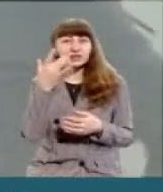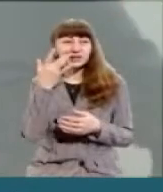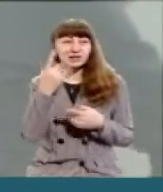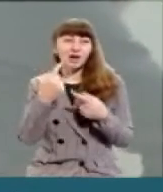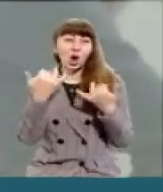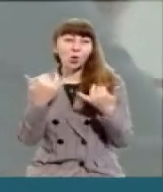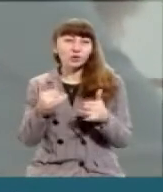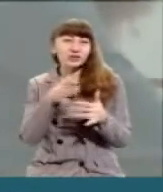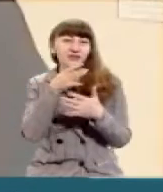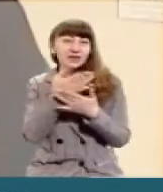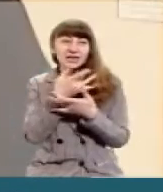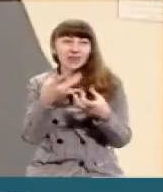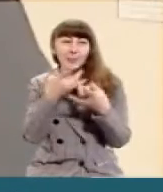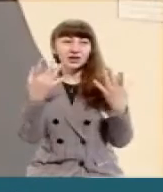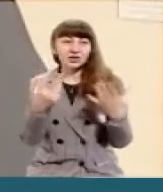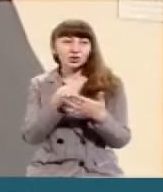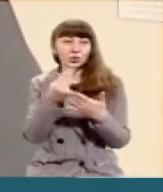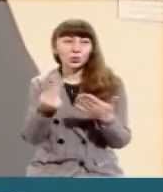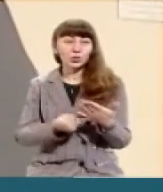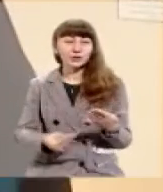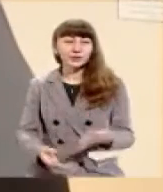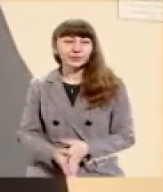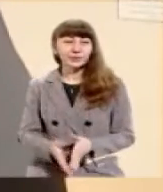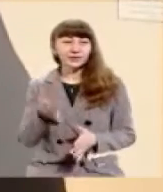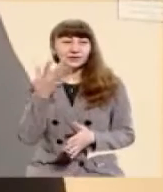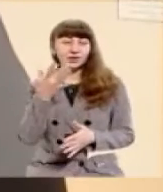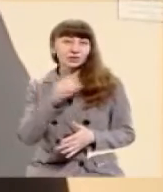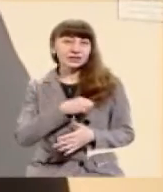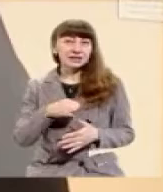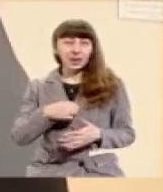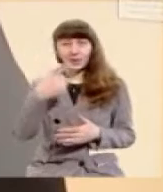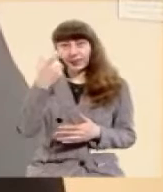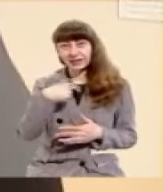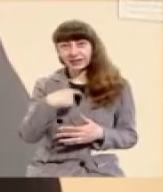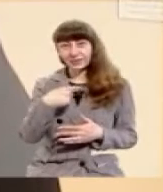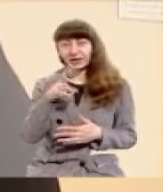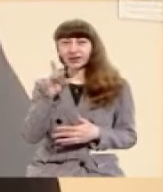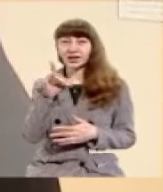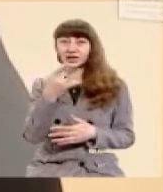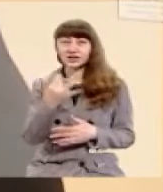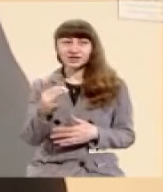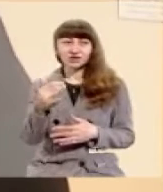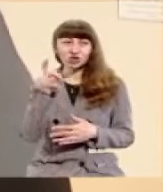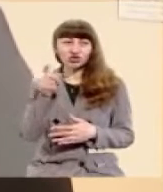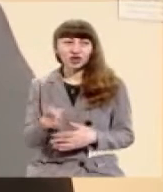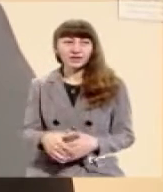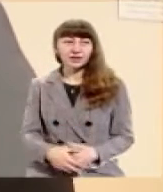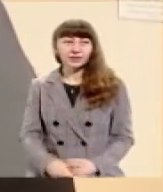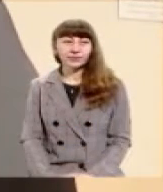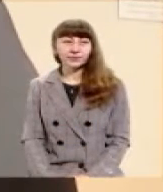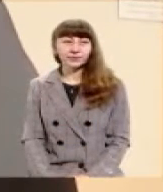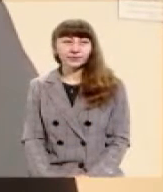своей необычной подачей работ. Он сам по себе человек креативный, и эта креативность его,